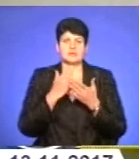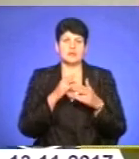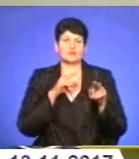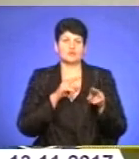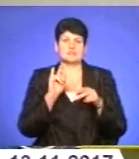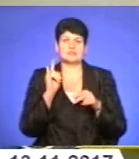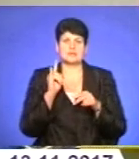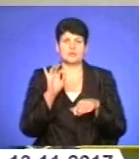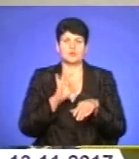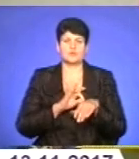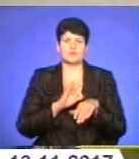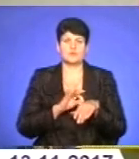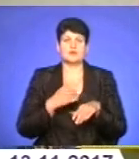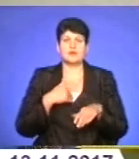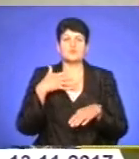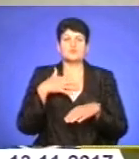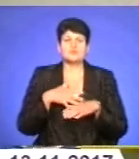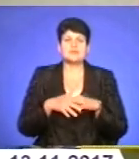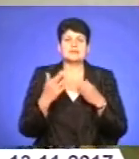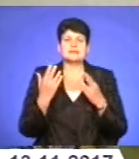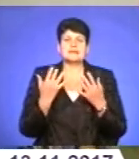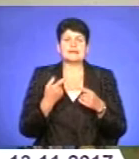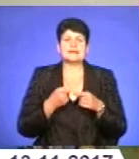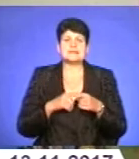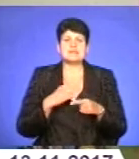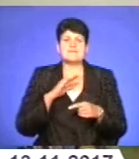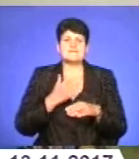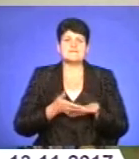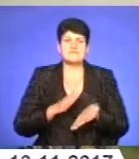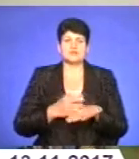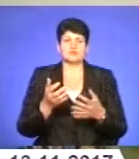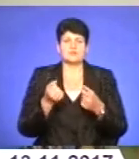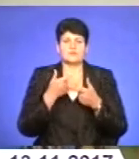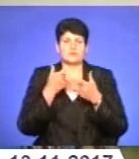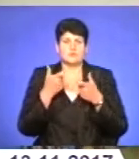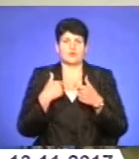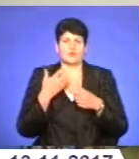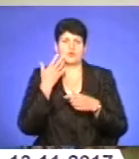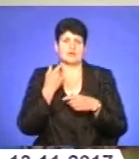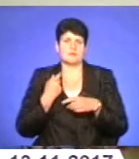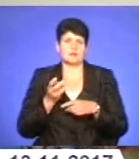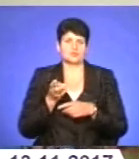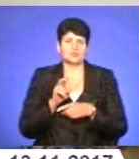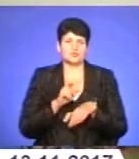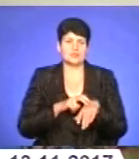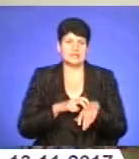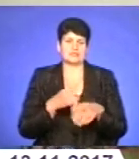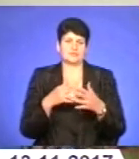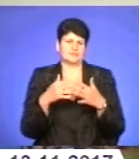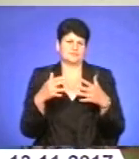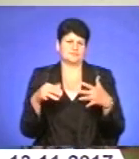за дитиною хворою. І я розумію, наскільки це важко отримати цю інформацію. І коли я йду, там, скажімо, до лікаря, там, до